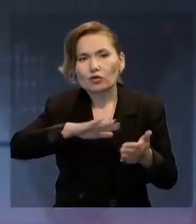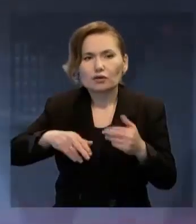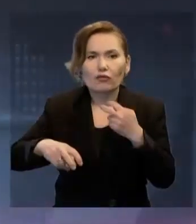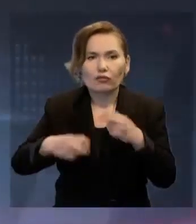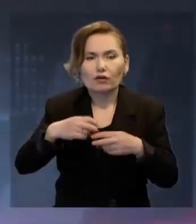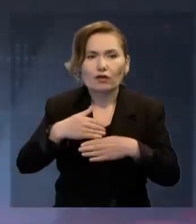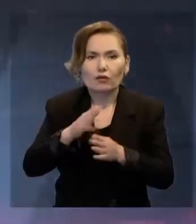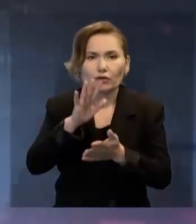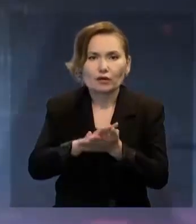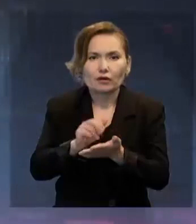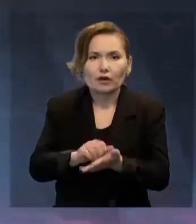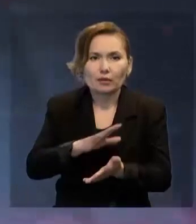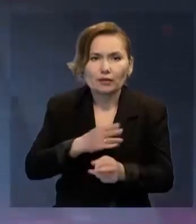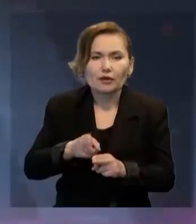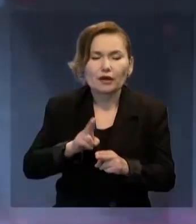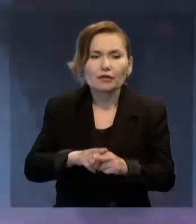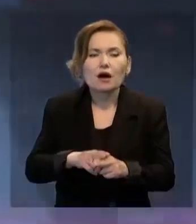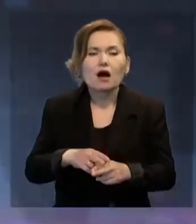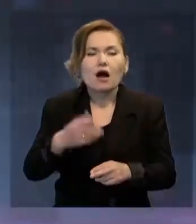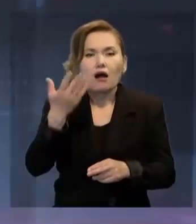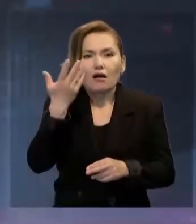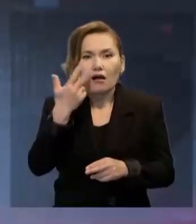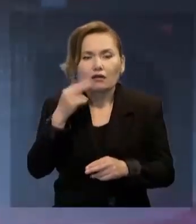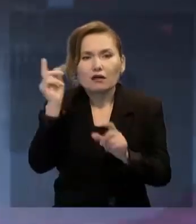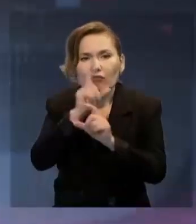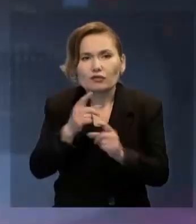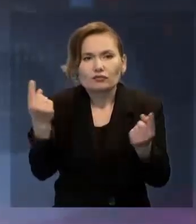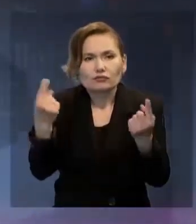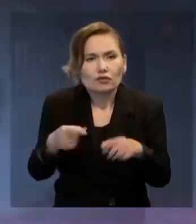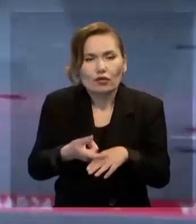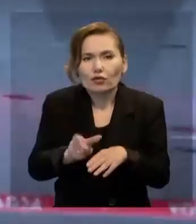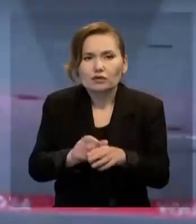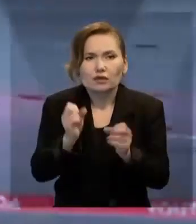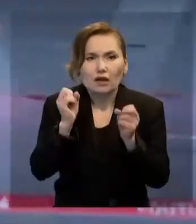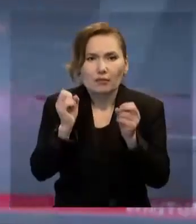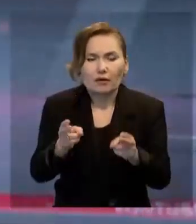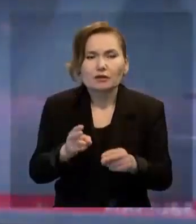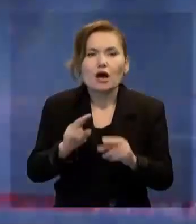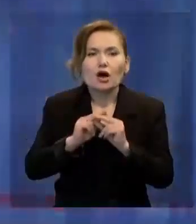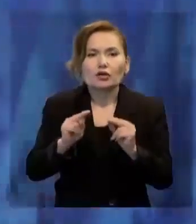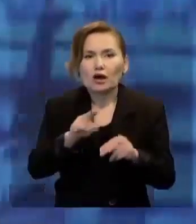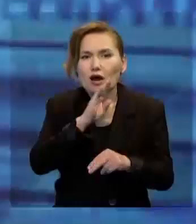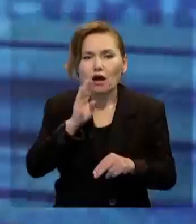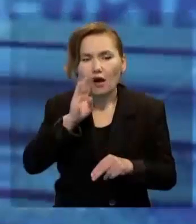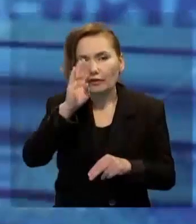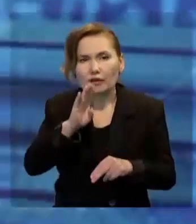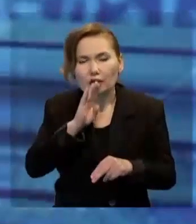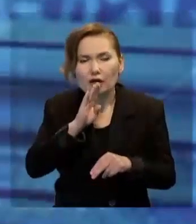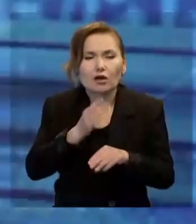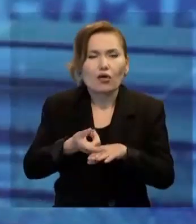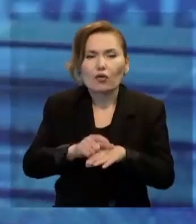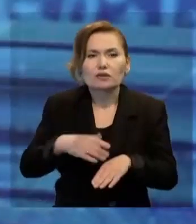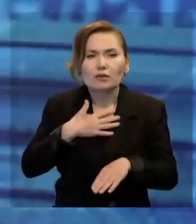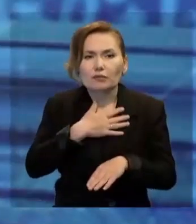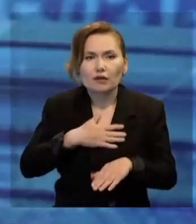темірмен шандып тартып тастаған, бірақ оның да қанша тұрары белгісіз. Ұстаздар мен ата-аналар өздері үшін емес, балалардың